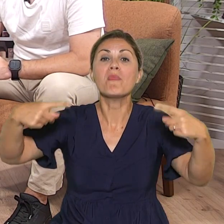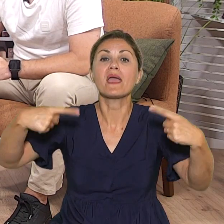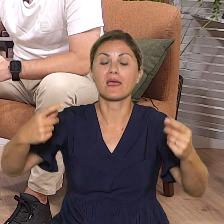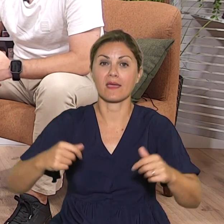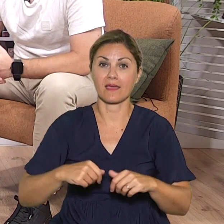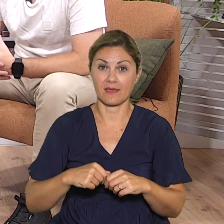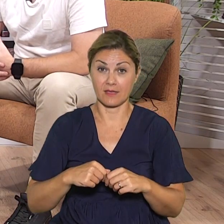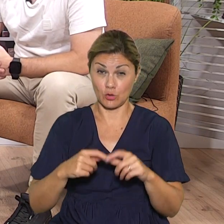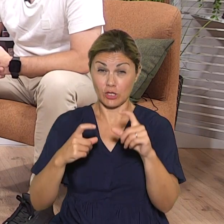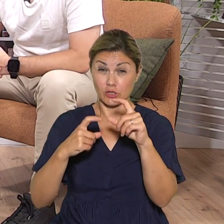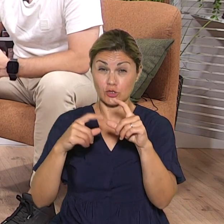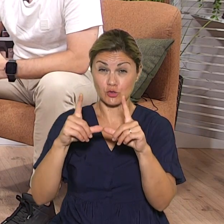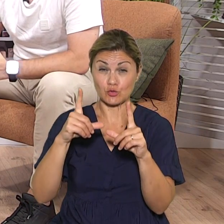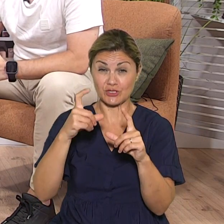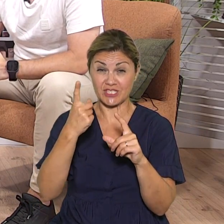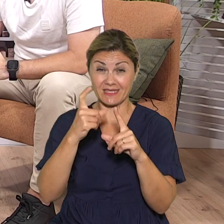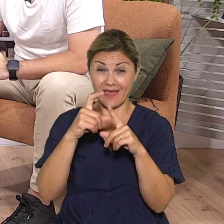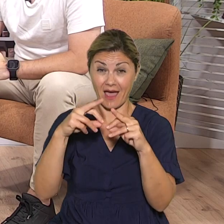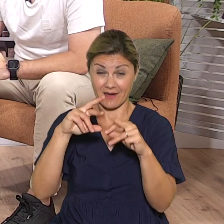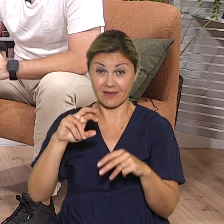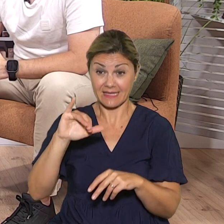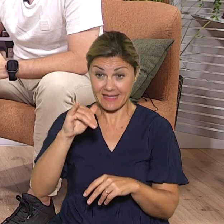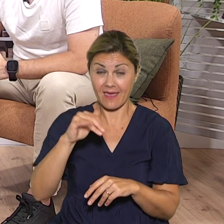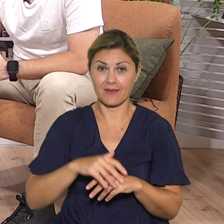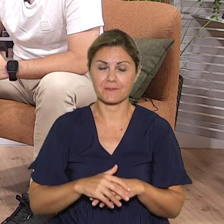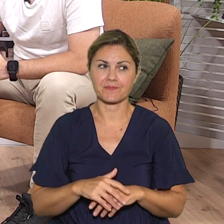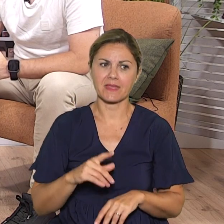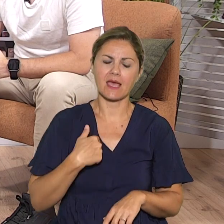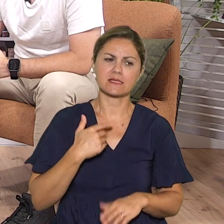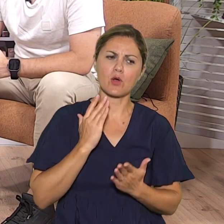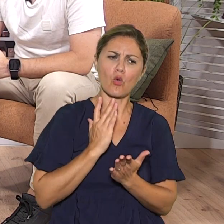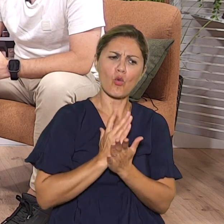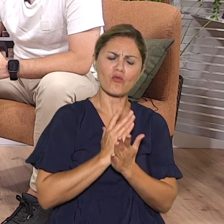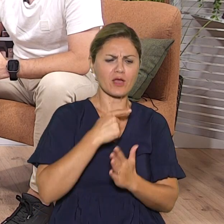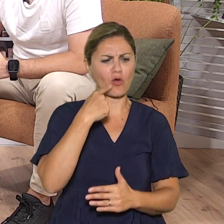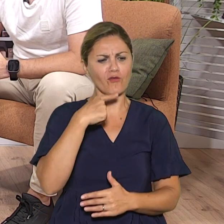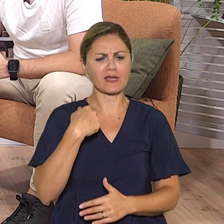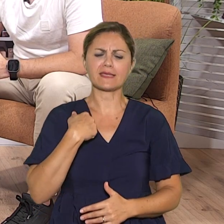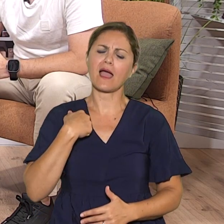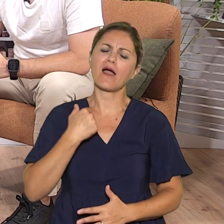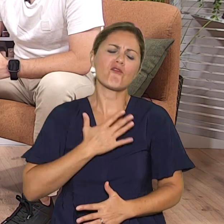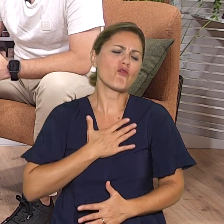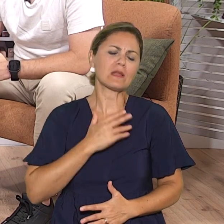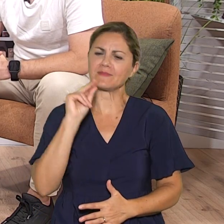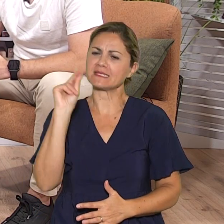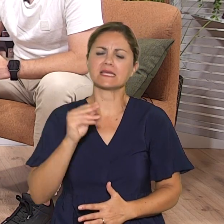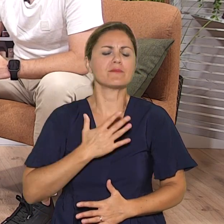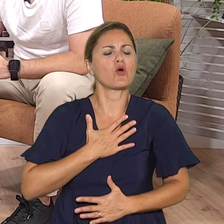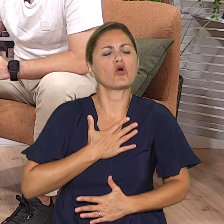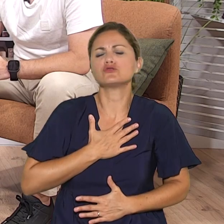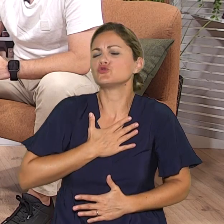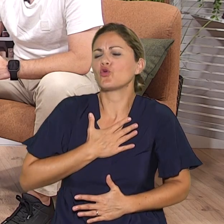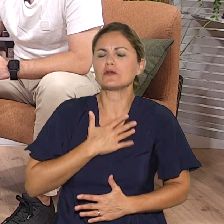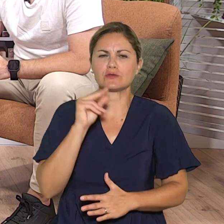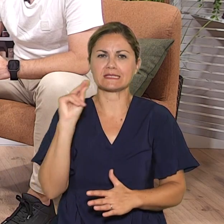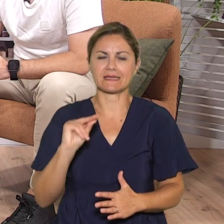je Kaufland, pa onda još gore uzbrdo. Kako sam? Cijelo vrijeme sam govorila kako ću slikat, to mi je bila velika